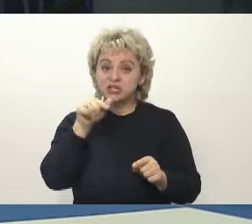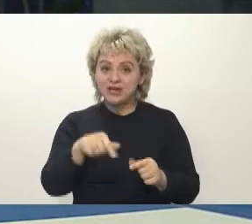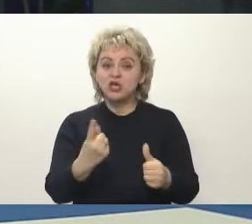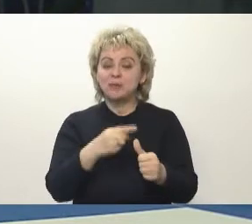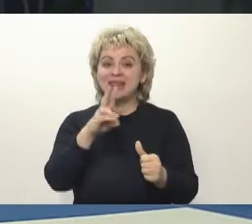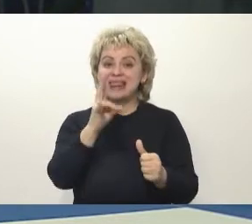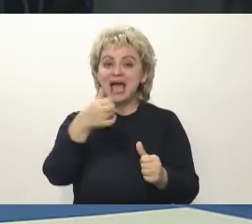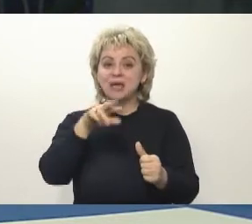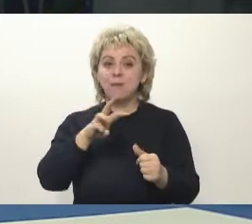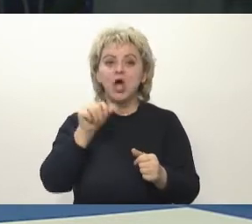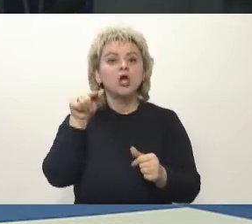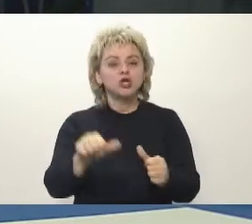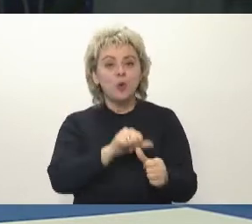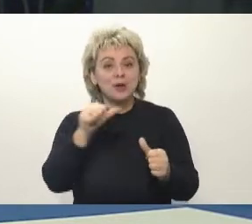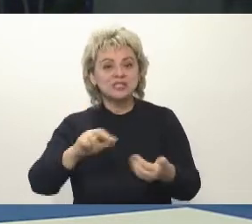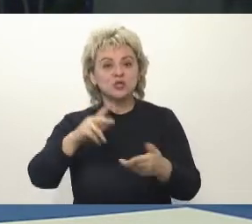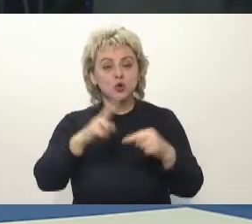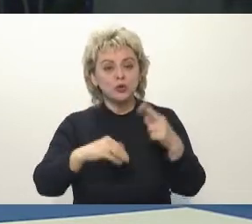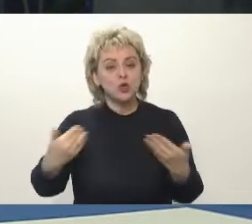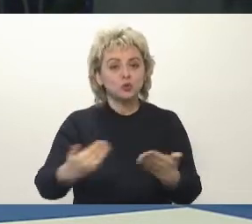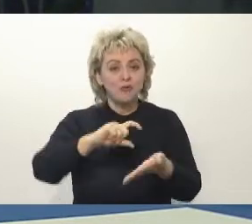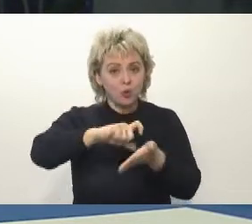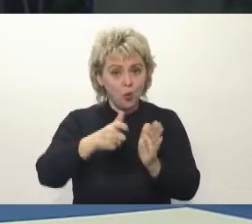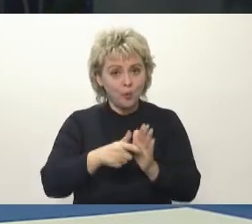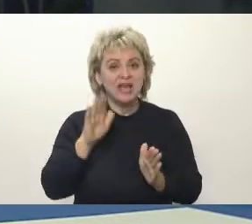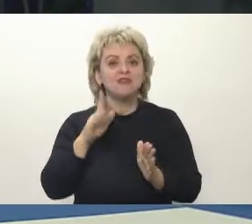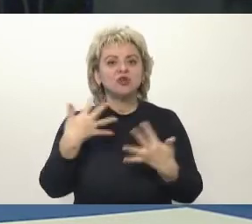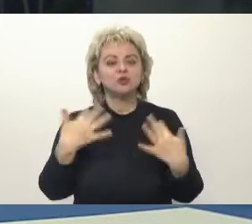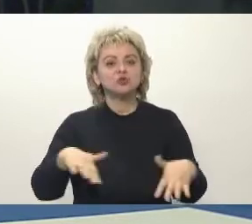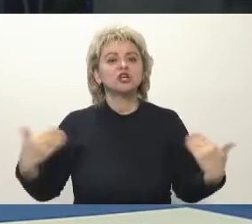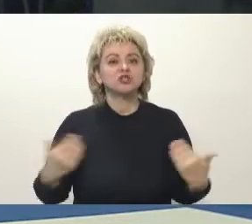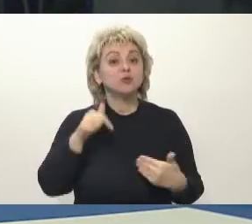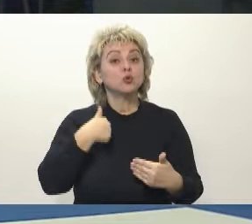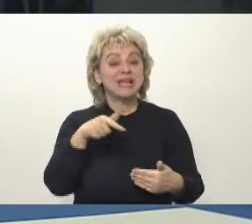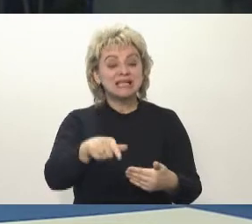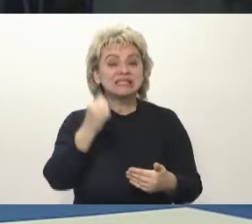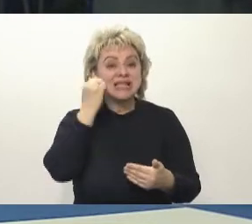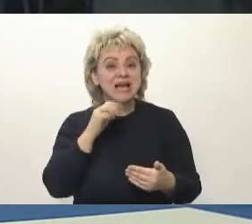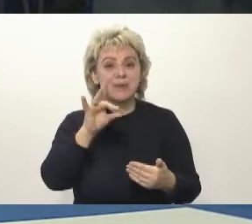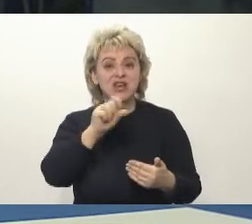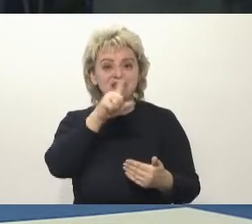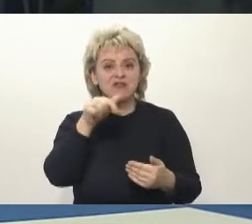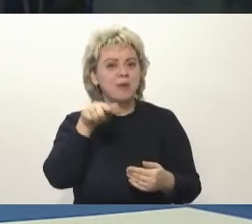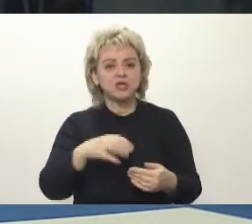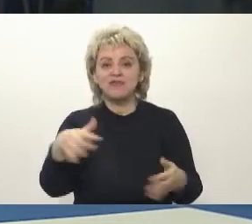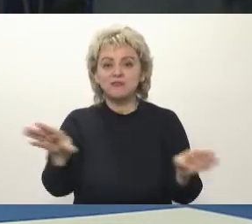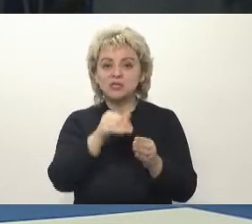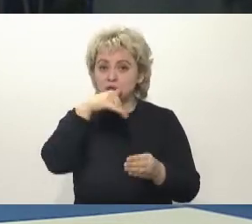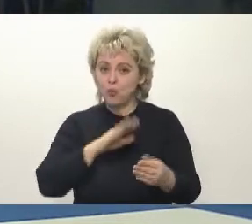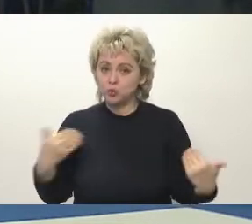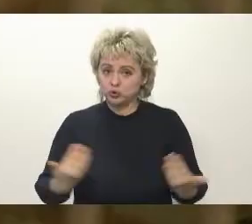бегемотиха по имени Найма. Для нее построили отдельную новую квартиру, ведь с уже живущим у нас стариком Рифом они не